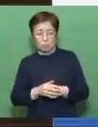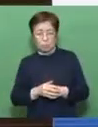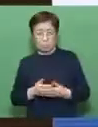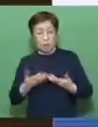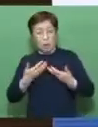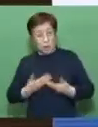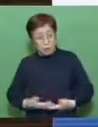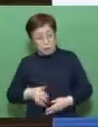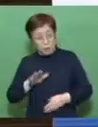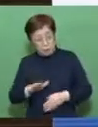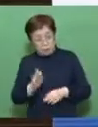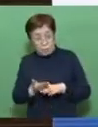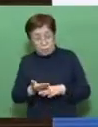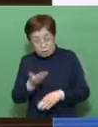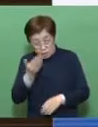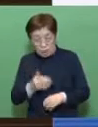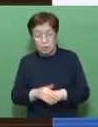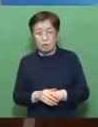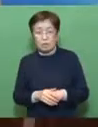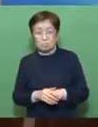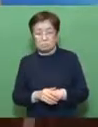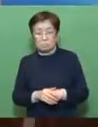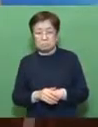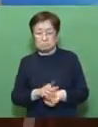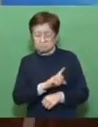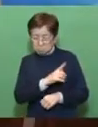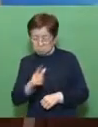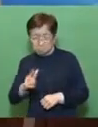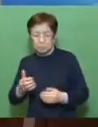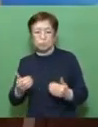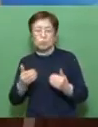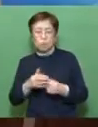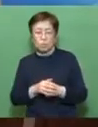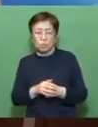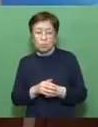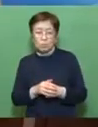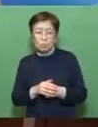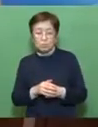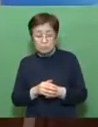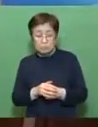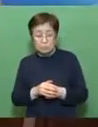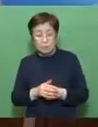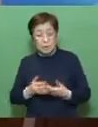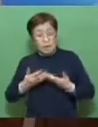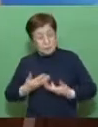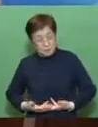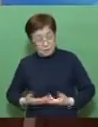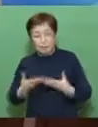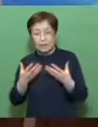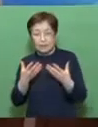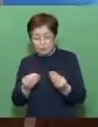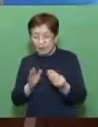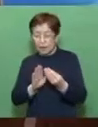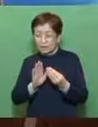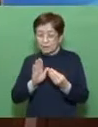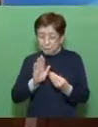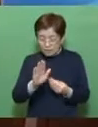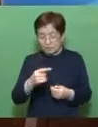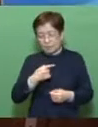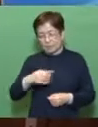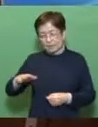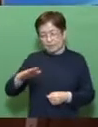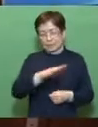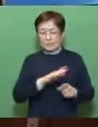必要があるのではないかと決意しましたはいつまりあの安全が確保されて初めて我々の生活